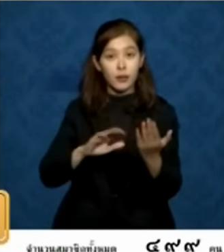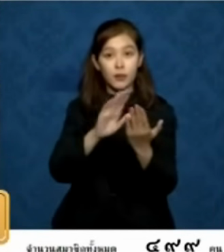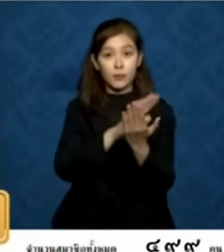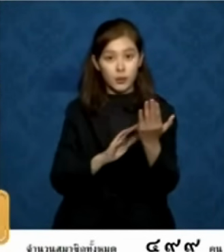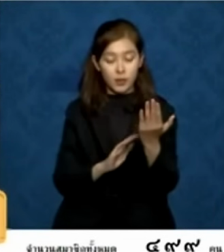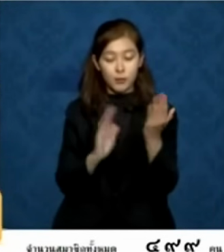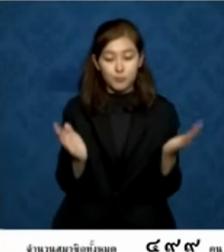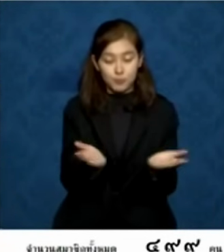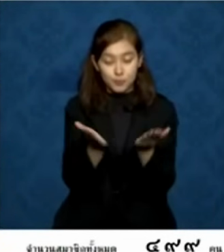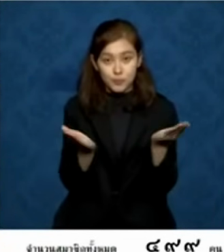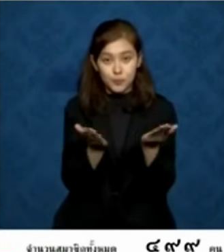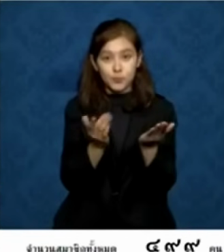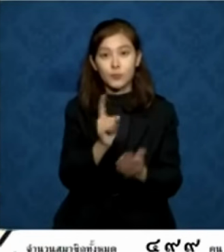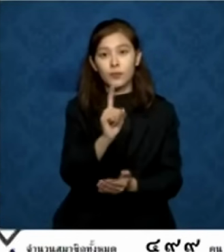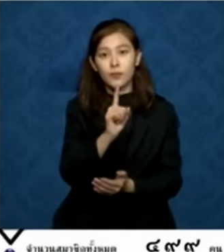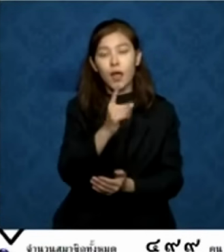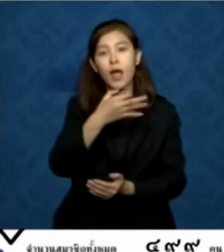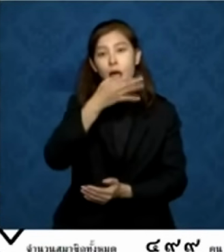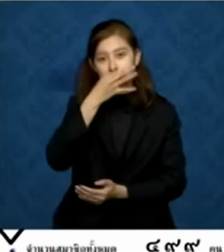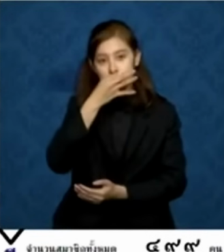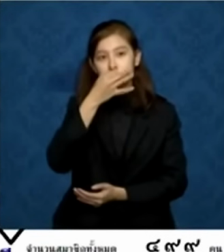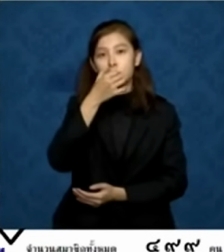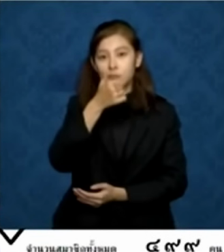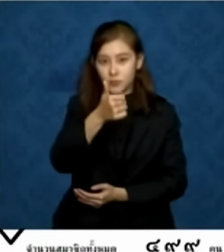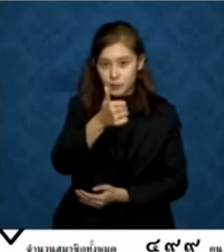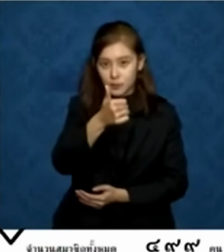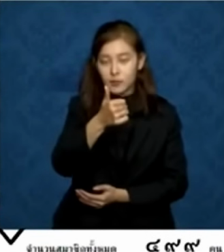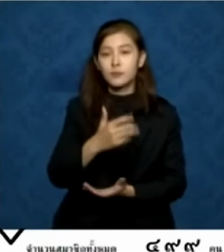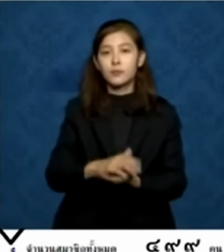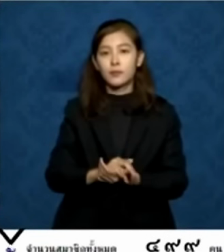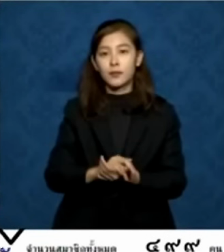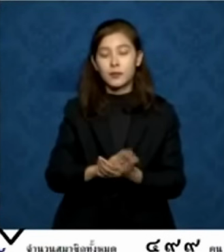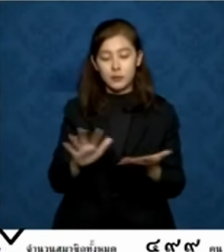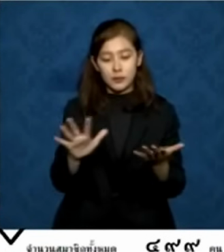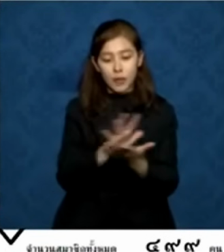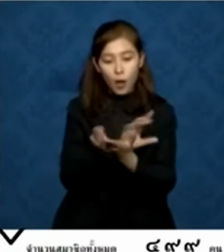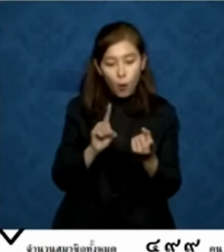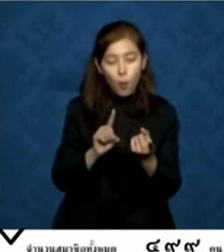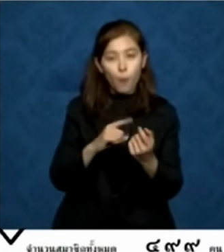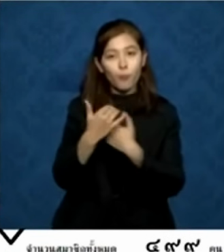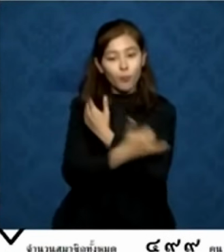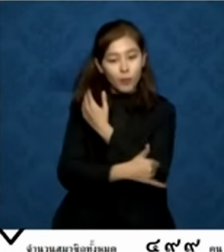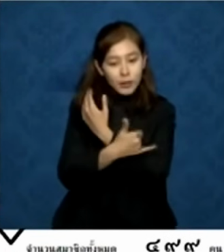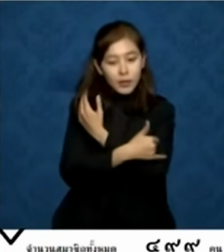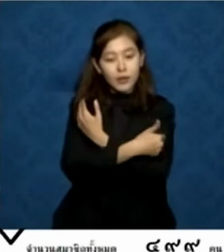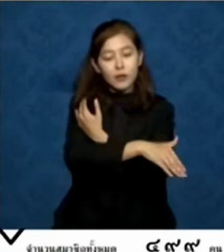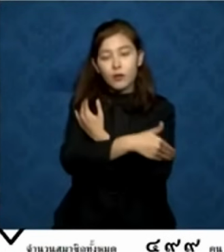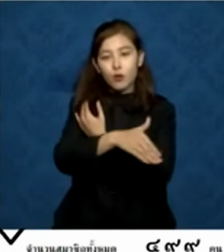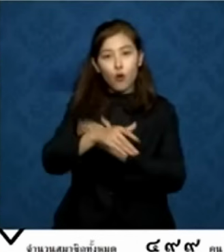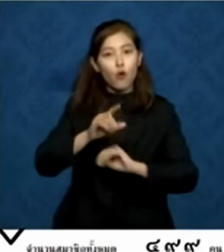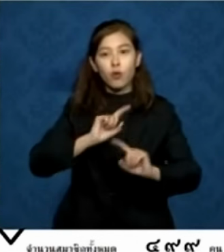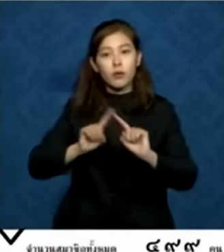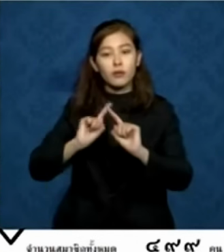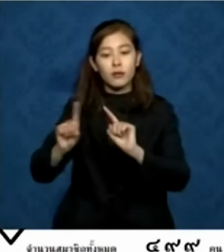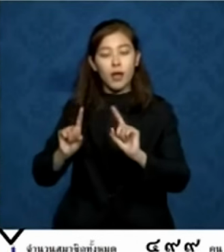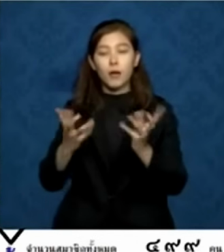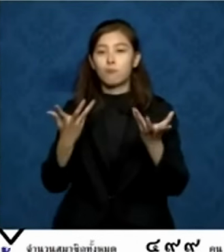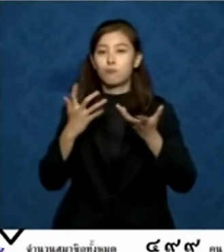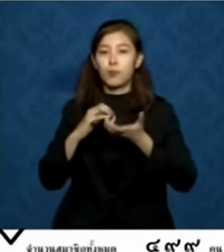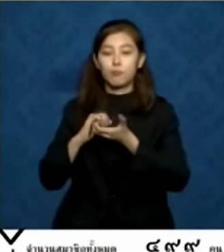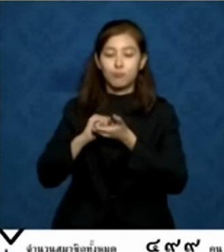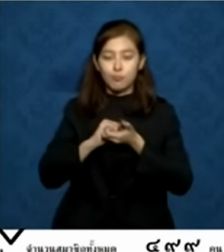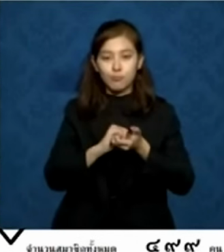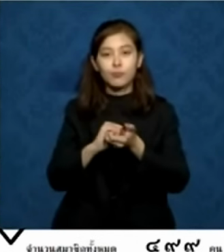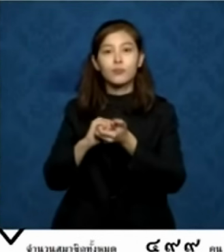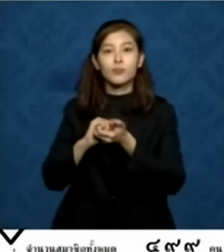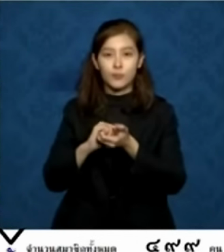มีอำนาจต่อรองและได้รับการยอมรับในสากลมีความร่วมมือที่เป็นประโยชน์ไม่ว่าจะ